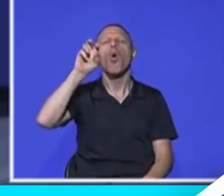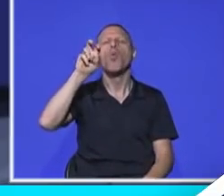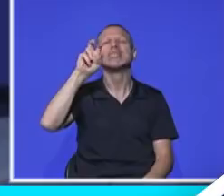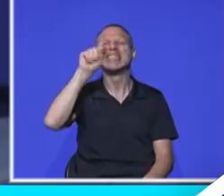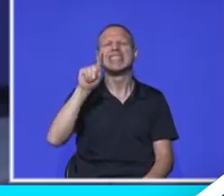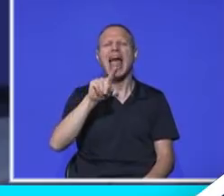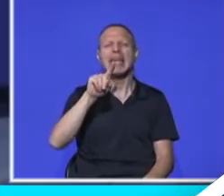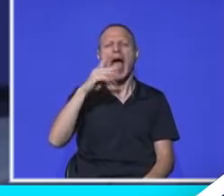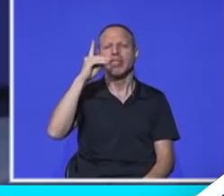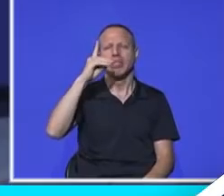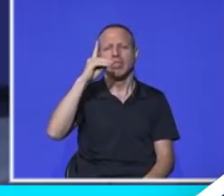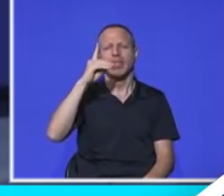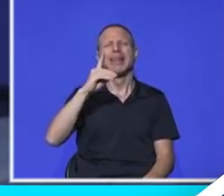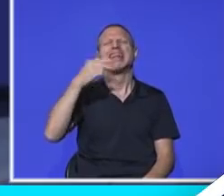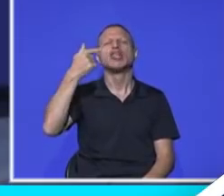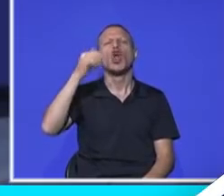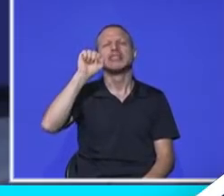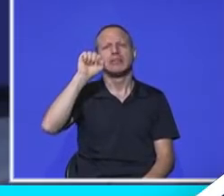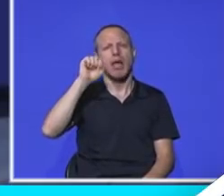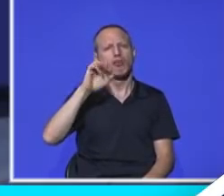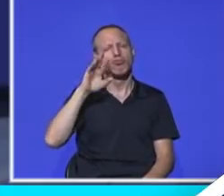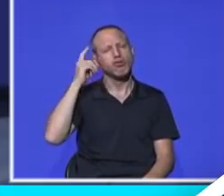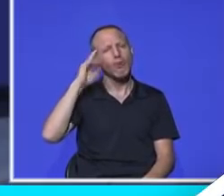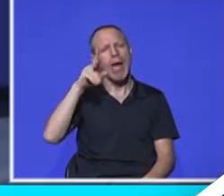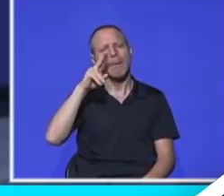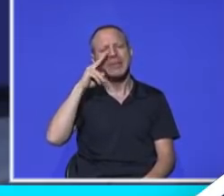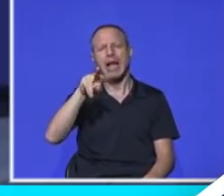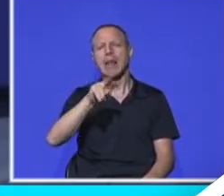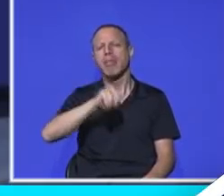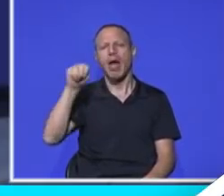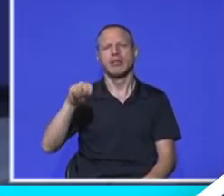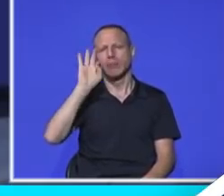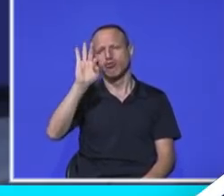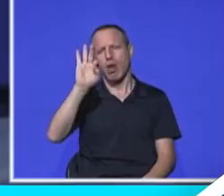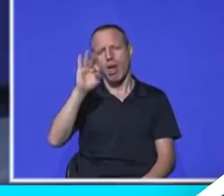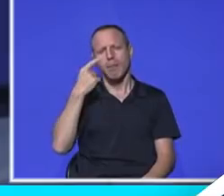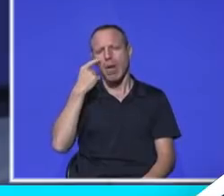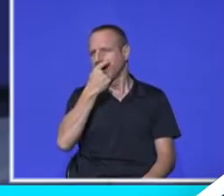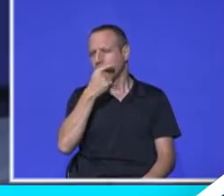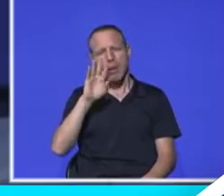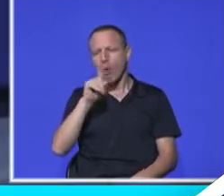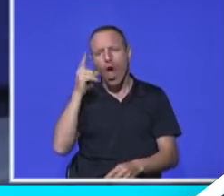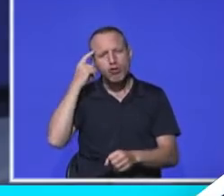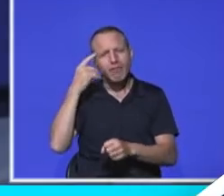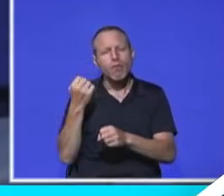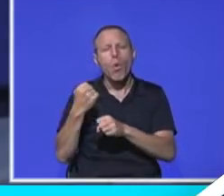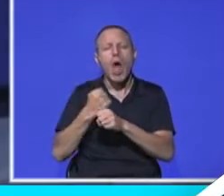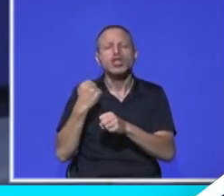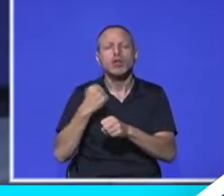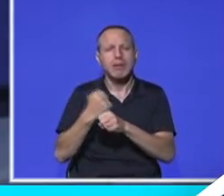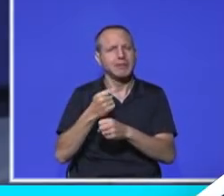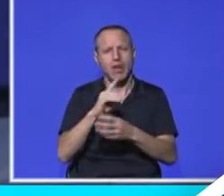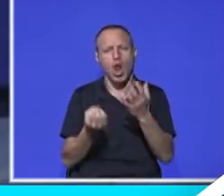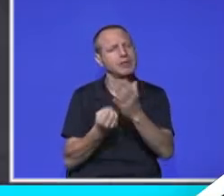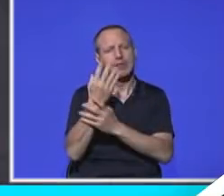ולנכדים שלהם בעיניים. אם הם לא יקומו ויעשו מעשה, לא תצמח ישועה. זו הדרך היחידה, ולחזור להפגנות, הפגנות,